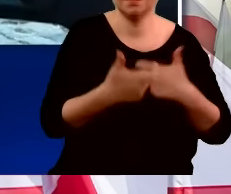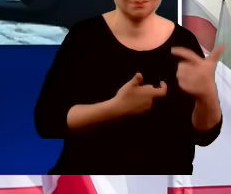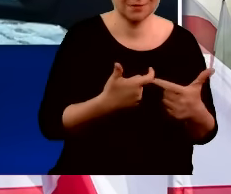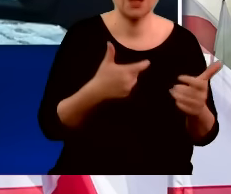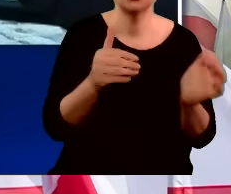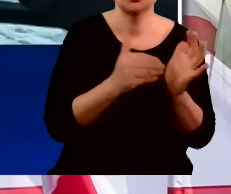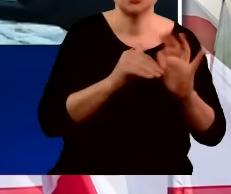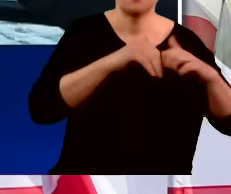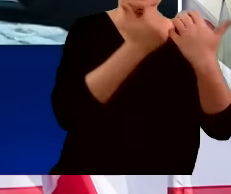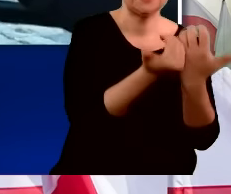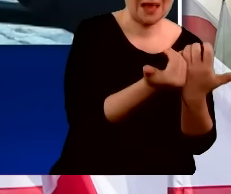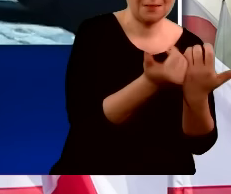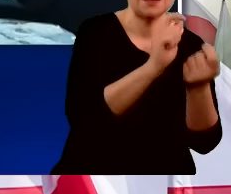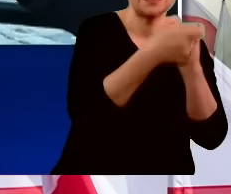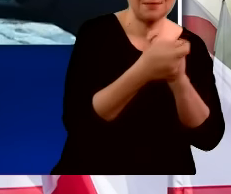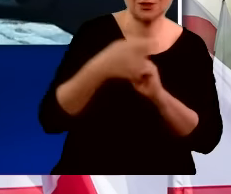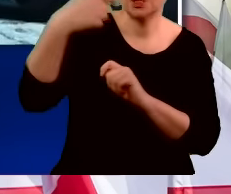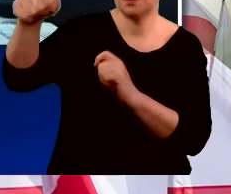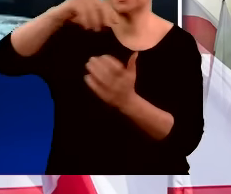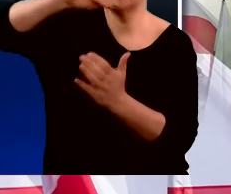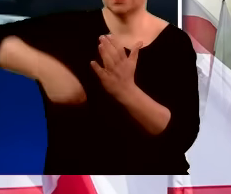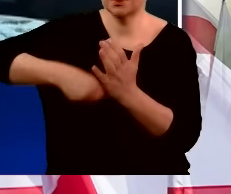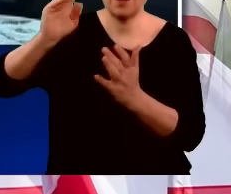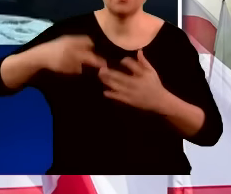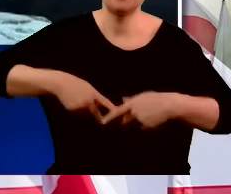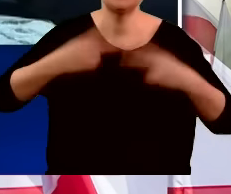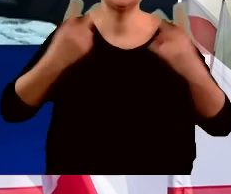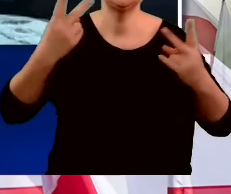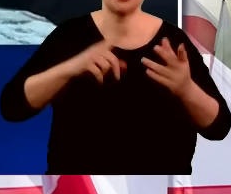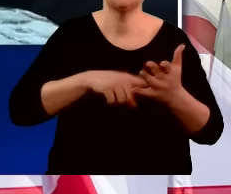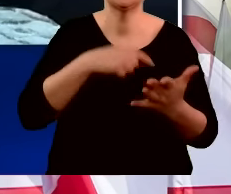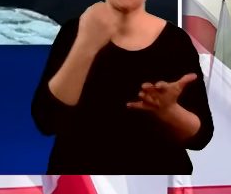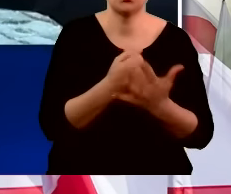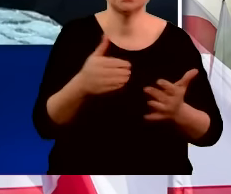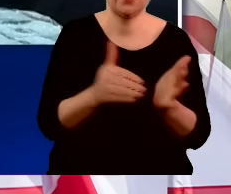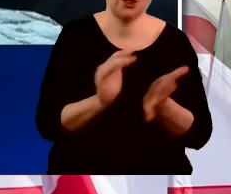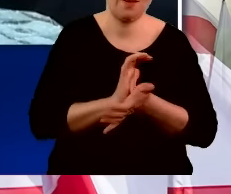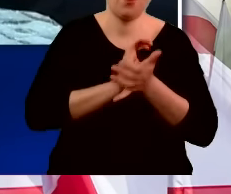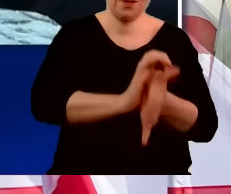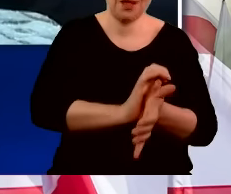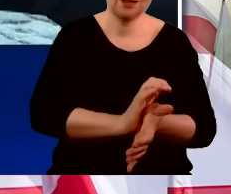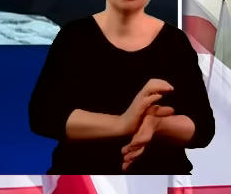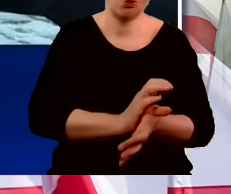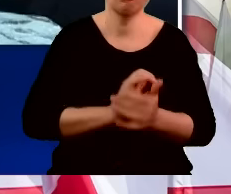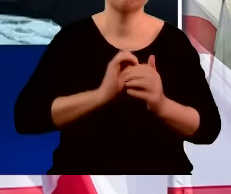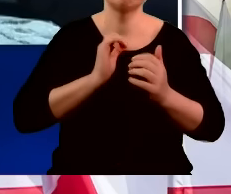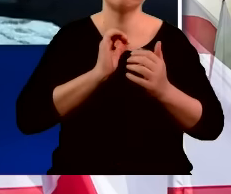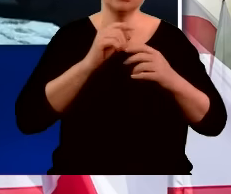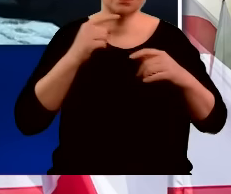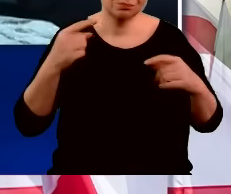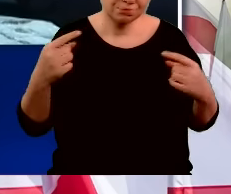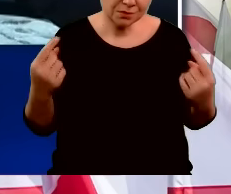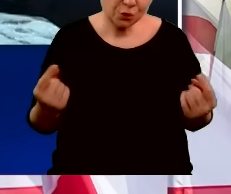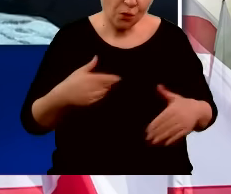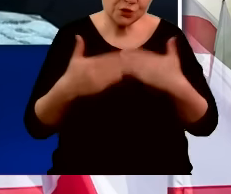podpis pana prezydenta i opublikować ją w dzienniku urzędowym, jakim jest dziennik ustaw. I Przepisy prawa są jasne, która kompetentna